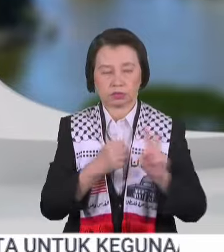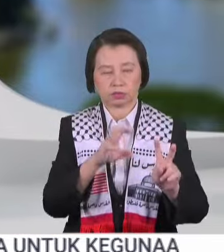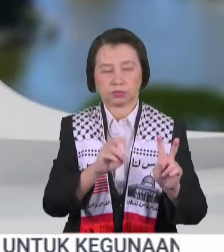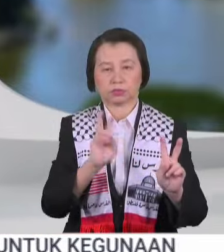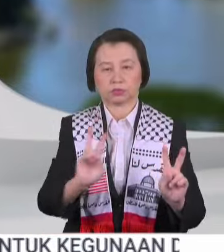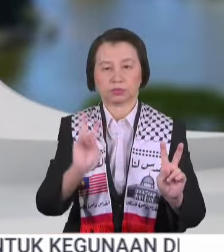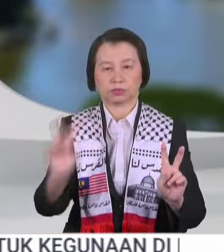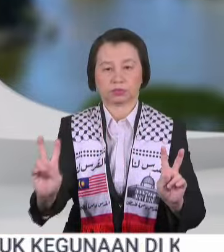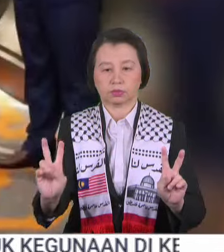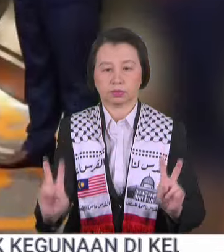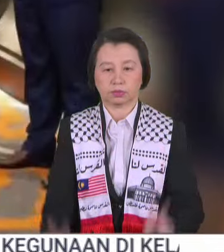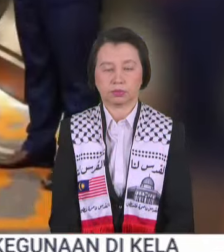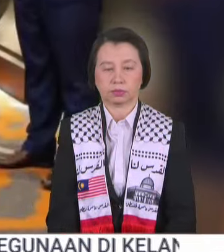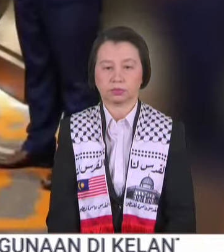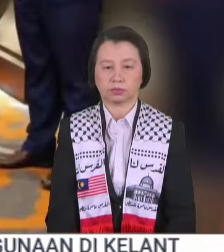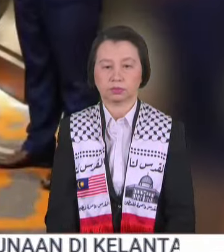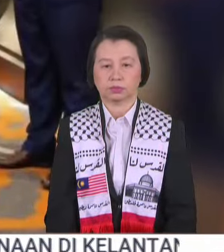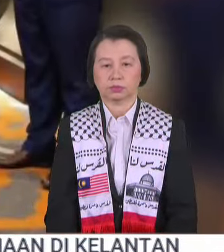2022.